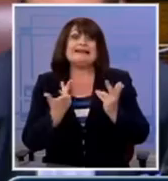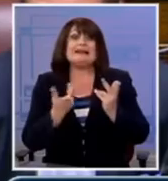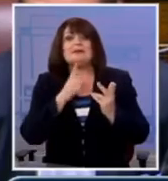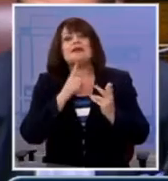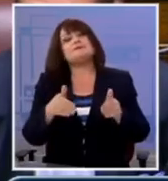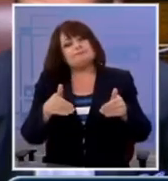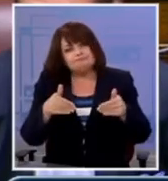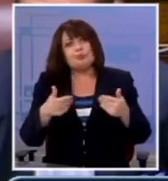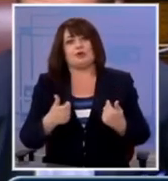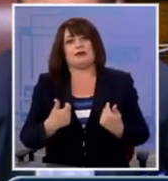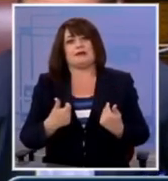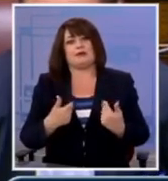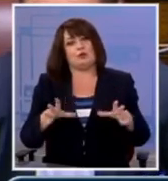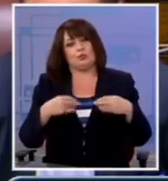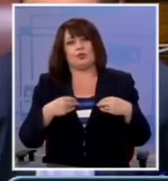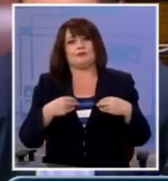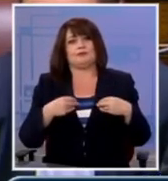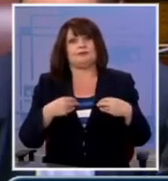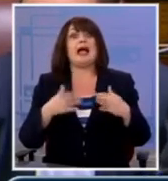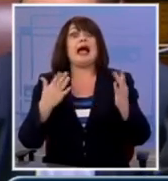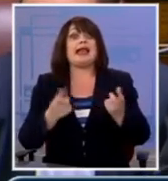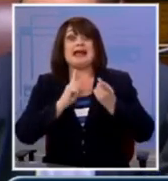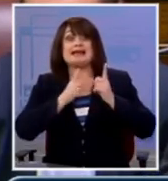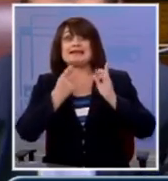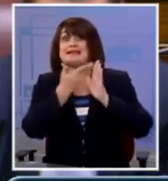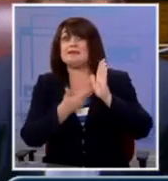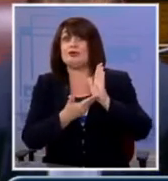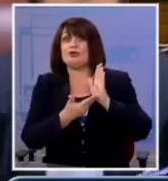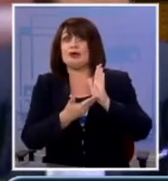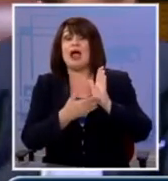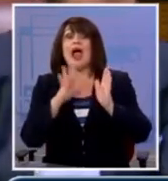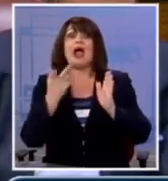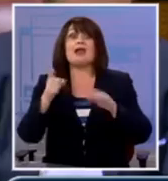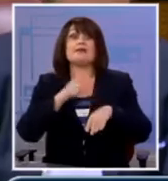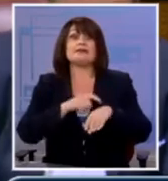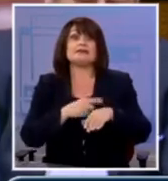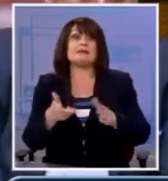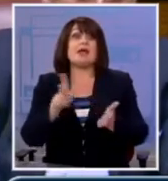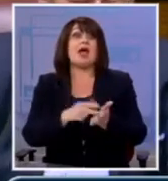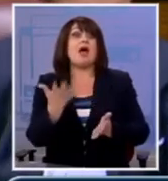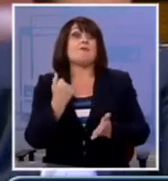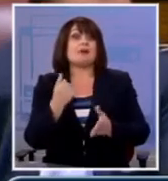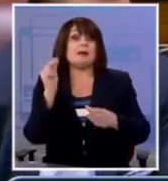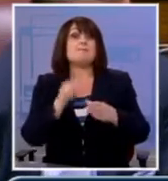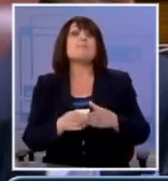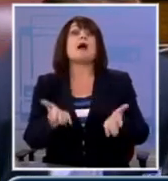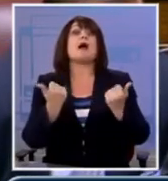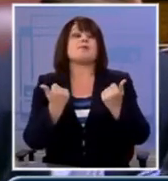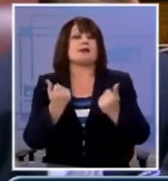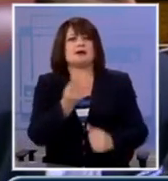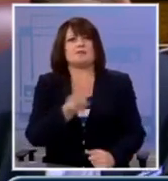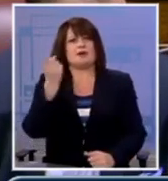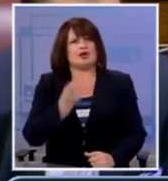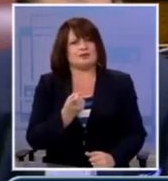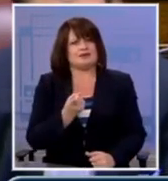συνθηκολόγηση. Αλλά αυτή η συμφωνία, εάν σήμερα δεν επικυρωθεί, όχι από την πλειοψηφία